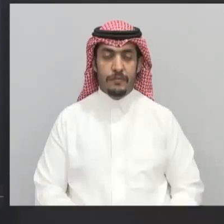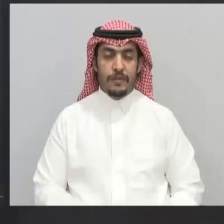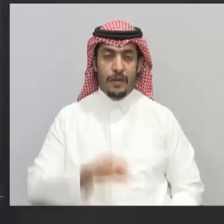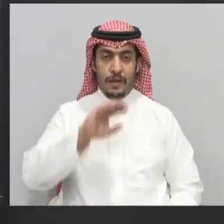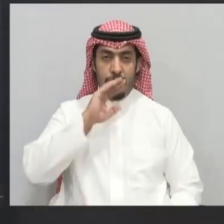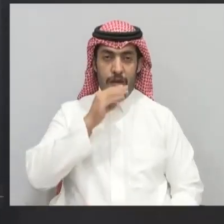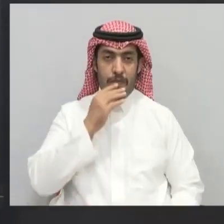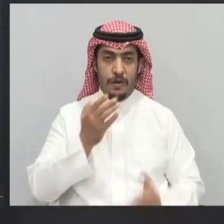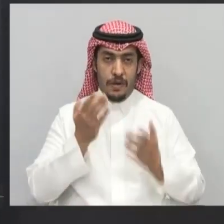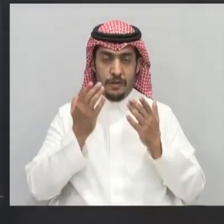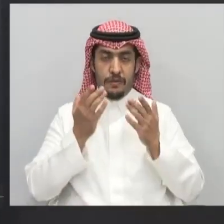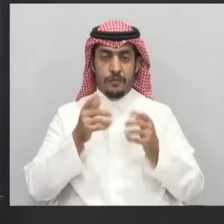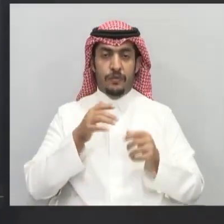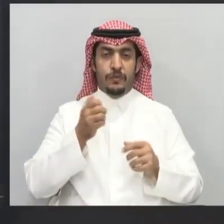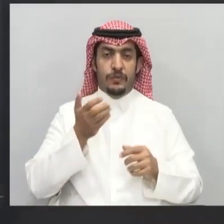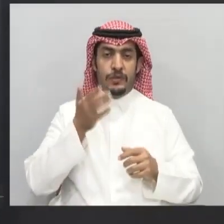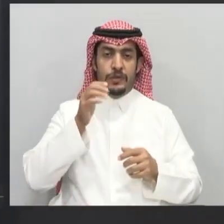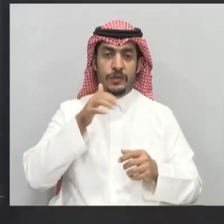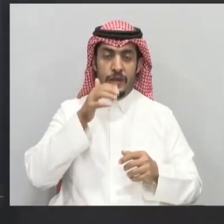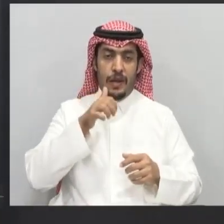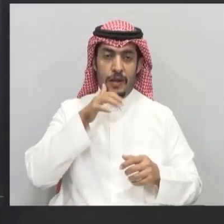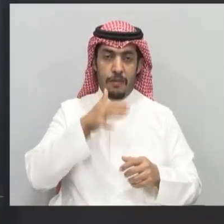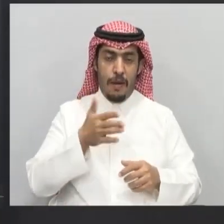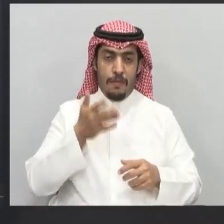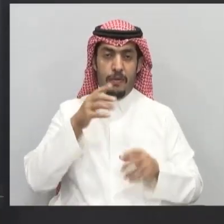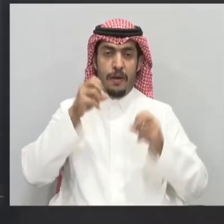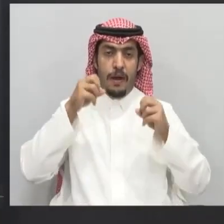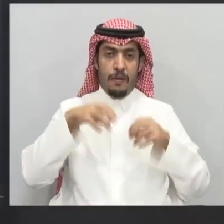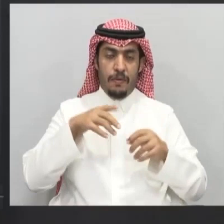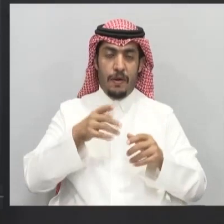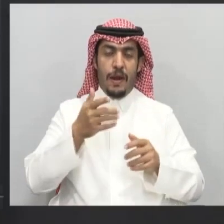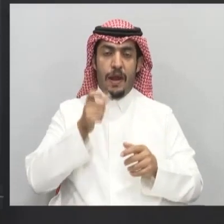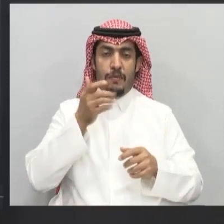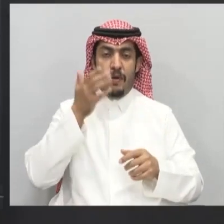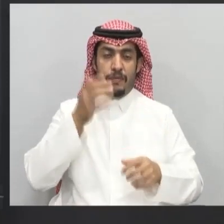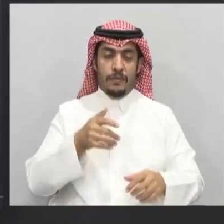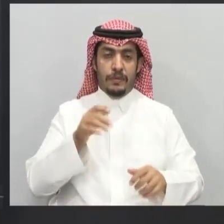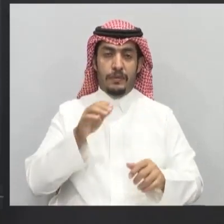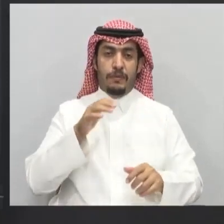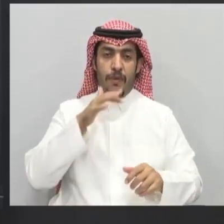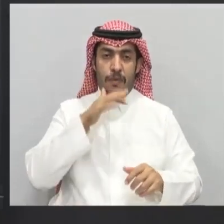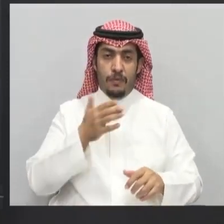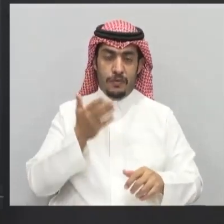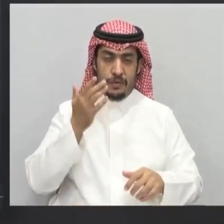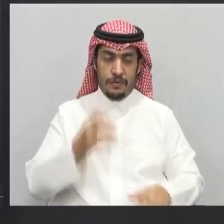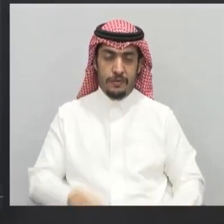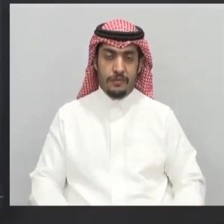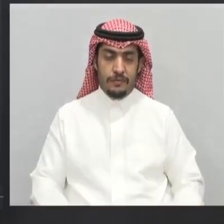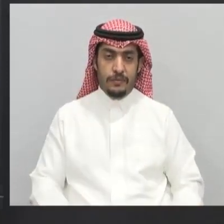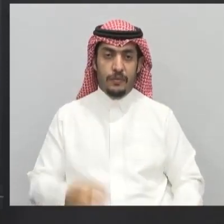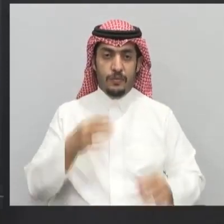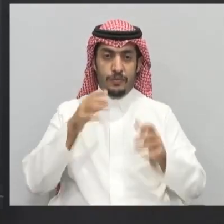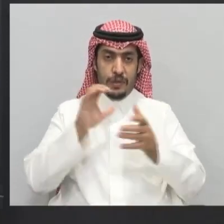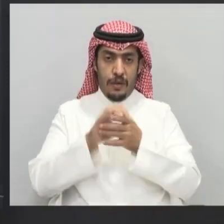الحمد لله رب العالمين وصلى الله وسلم وبارك وانعم على نبينا محمد صلى الله عليه وعلى اله